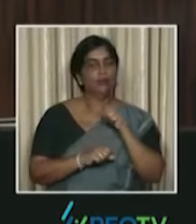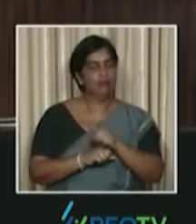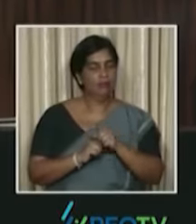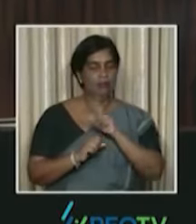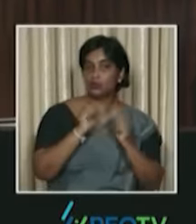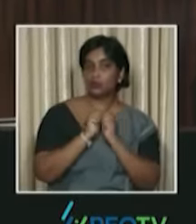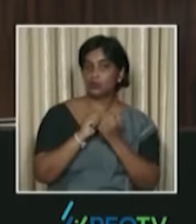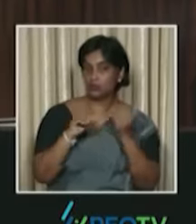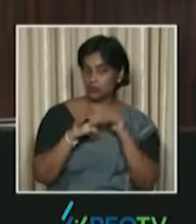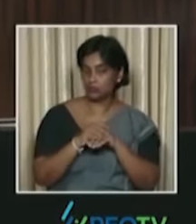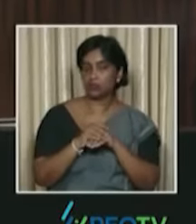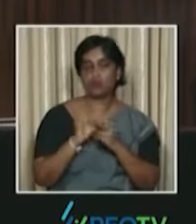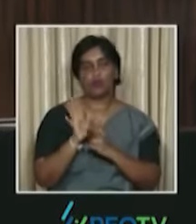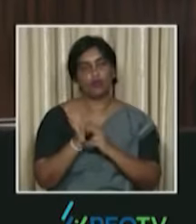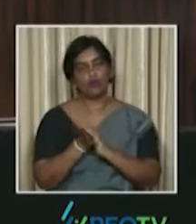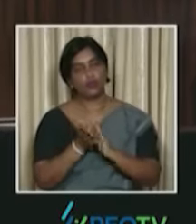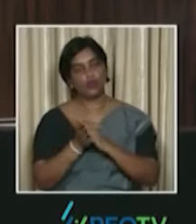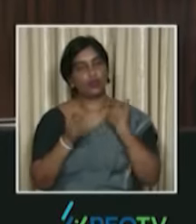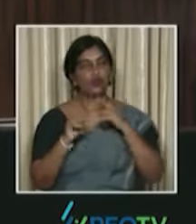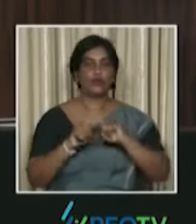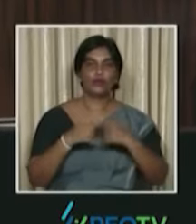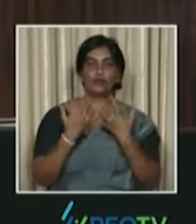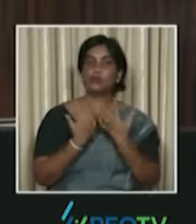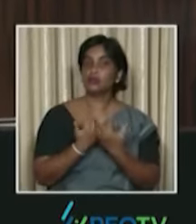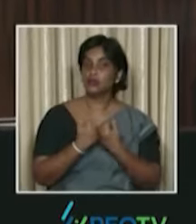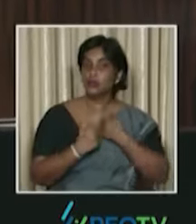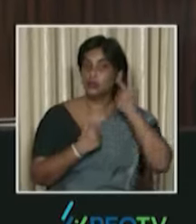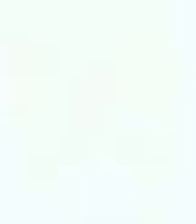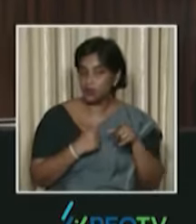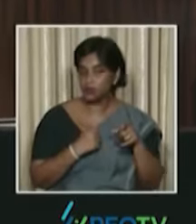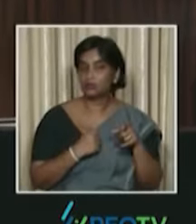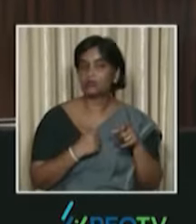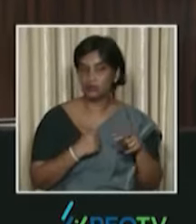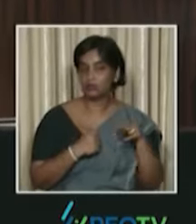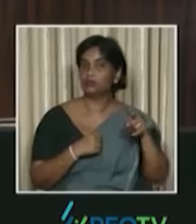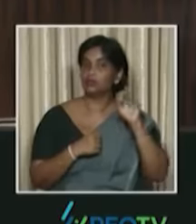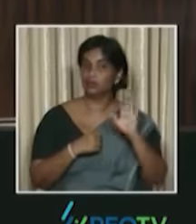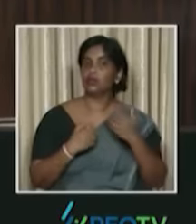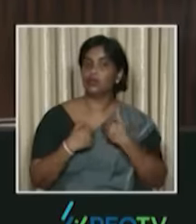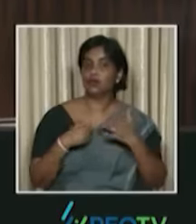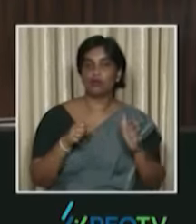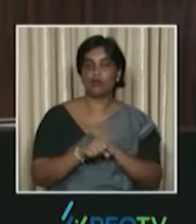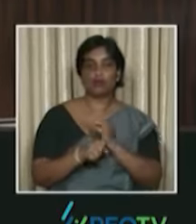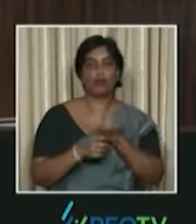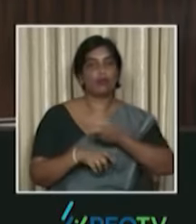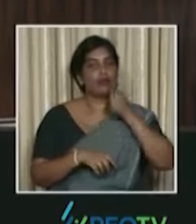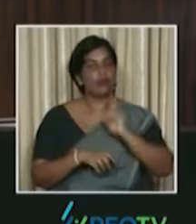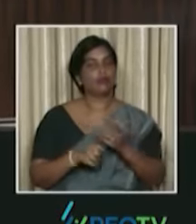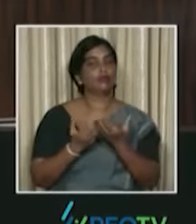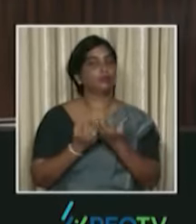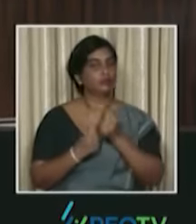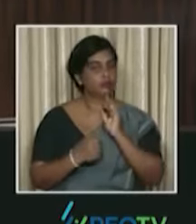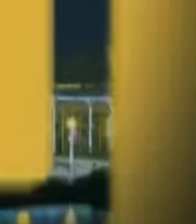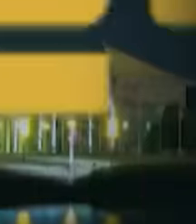මෙවින් ආධාරණය කරමි. ස්වේච්ඡාවෙන් හෝ වෙනත් ආකාරයකින් ලබා ගැනීමට අපේක්ෂා කරන්නේ නම් ඒ සඳහා මාගේ පූර්ව ලිඛිත අවසරය ලබා ගත යුතු